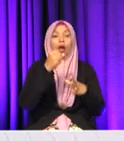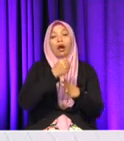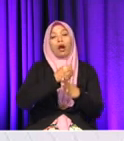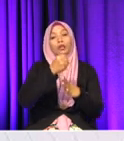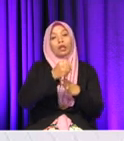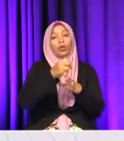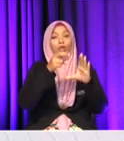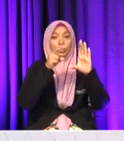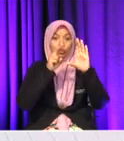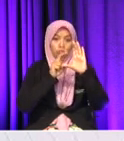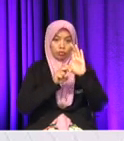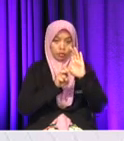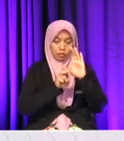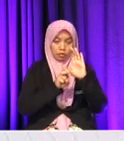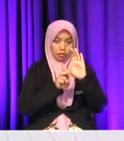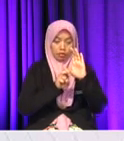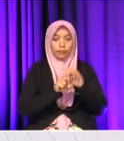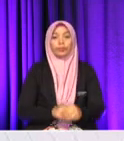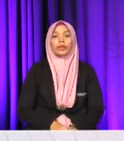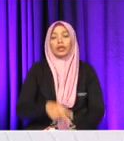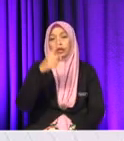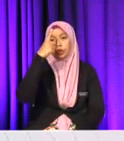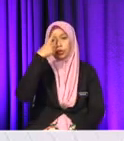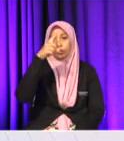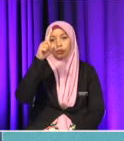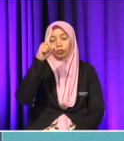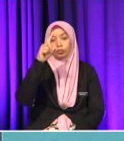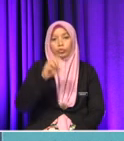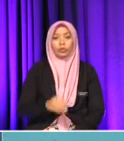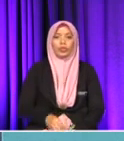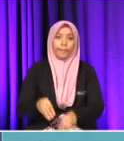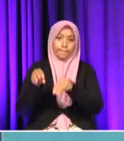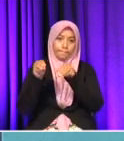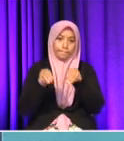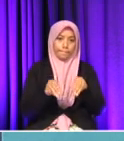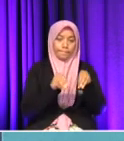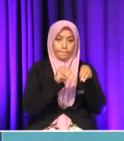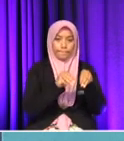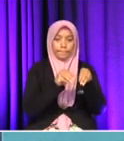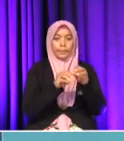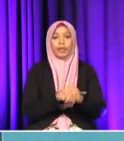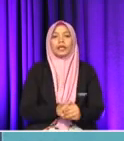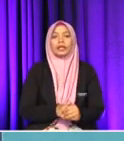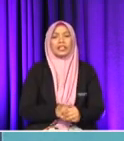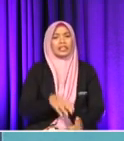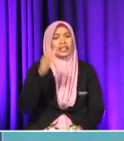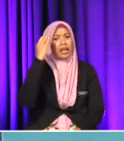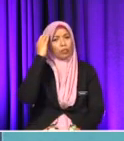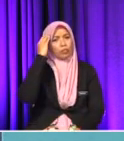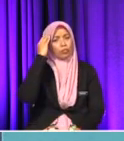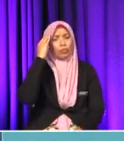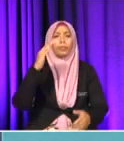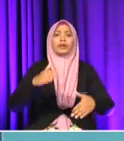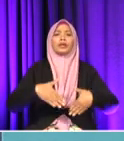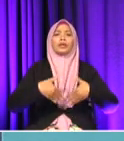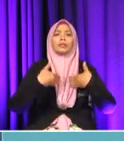itulah jadi kita olah daripada saat dia mete ini untuk menjadi logo yang lebih menarik lah kemudian kita mesti menjadikan